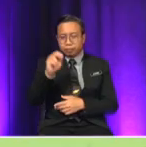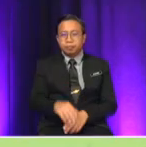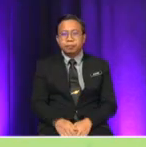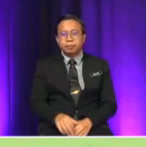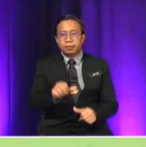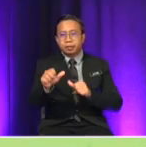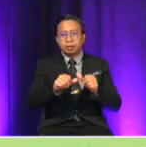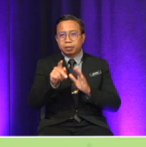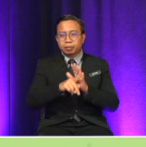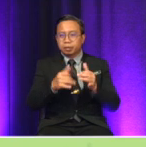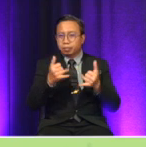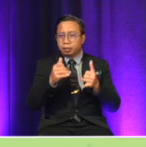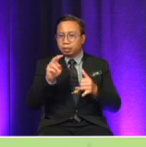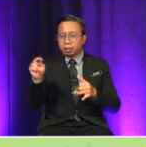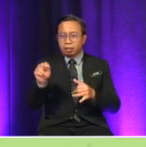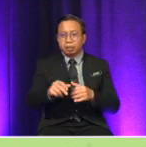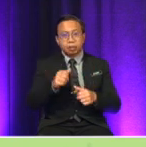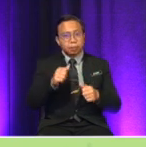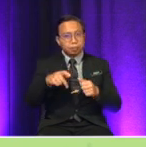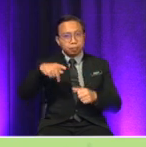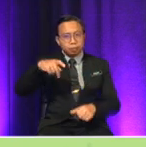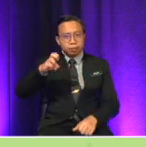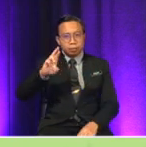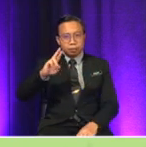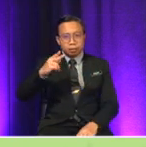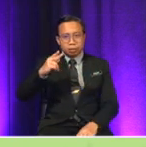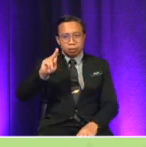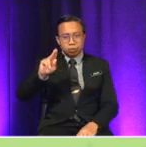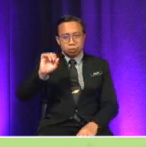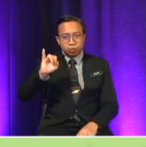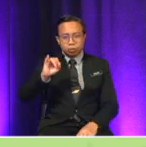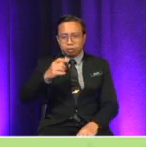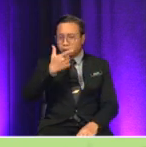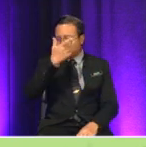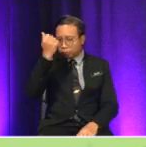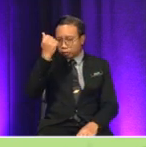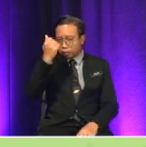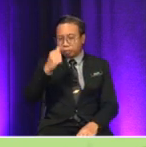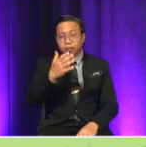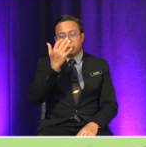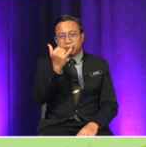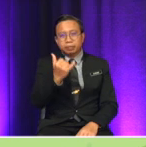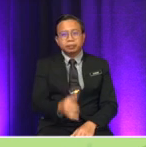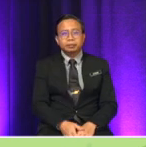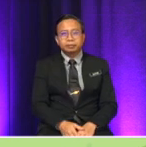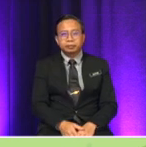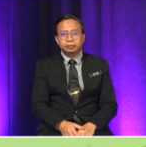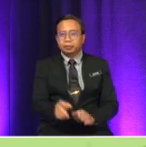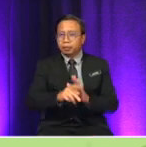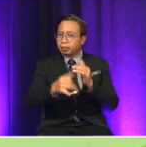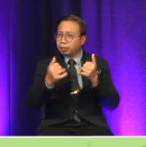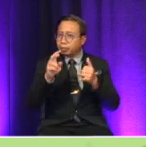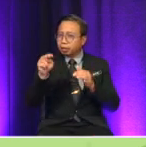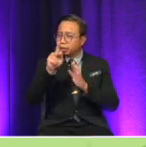Aktiviti permainan perkusi. Okey, boleh tak nyatakan sebab kenapa Ira rasa aktiviti permainan perkusi